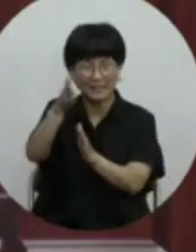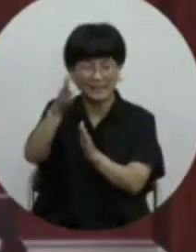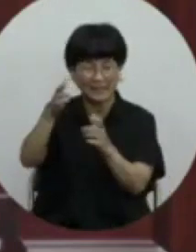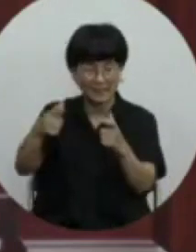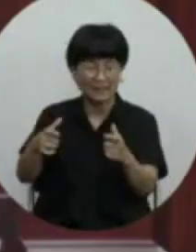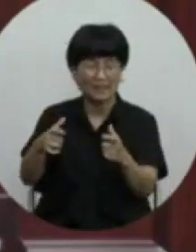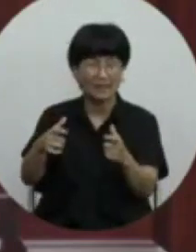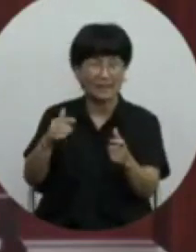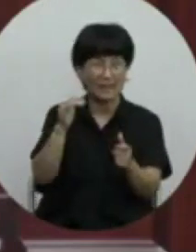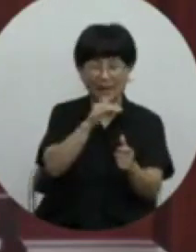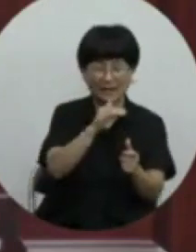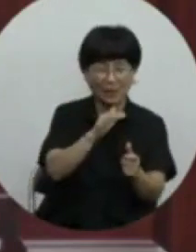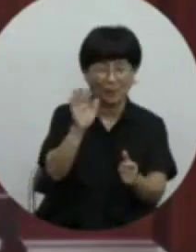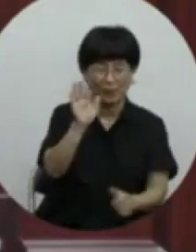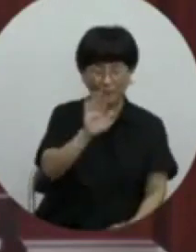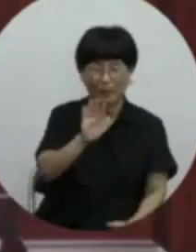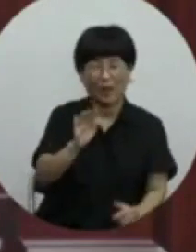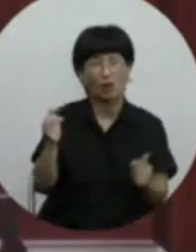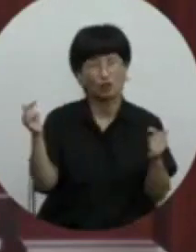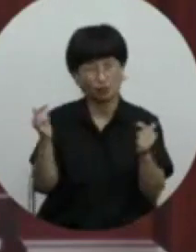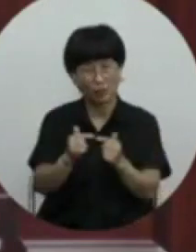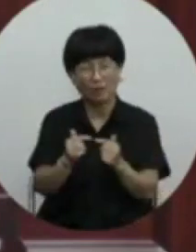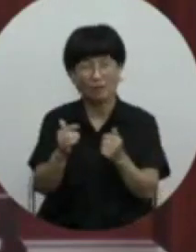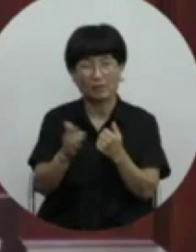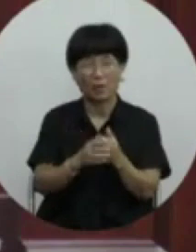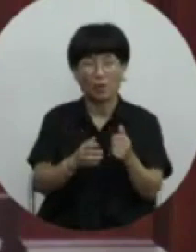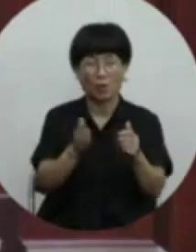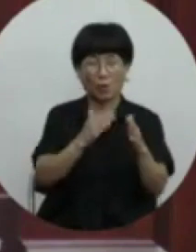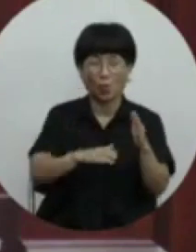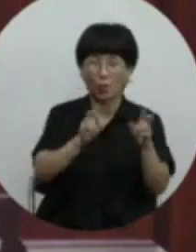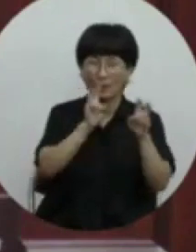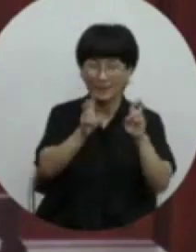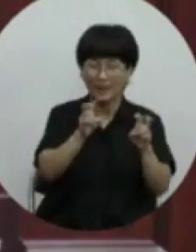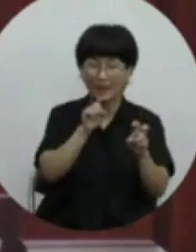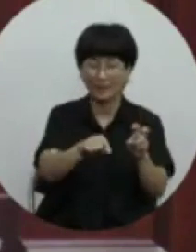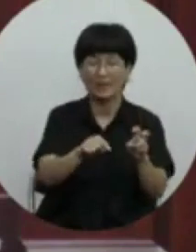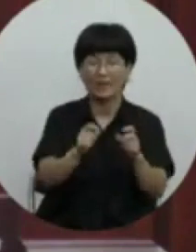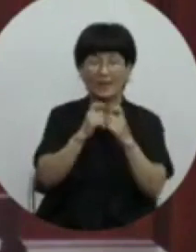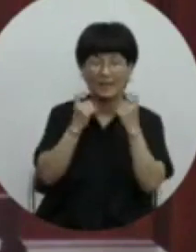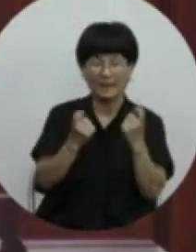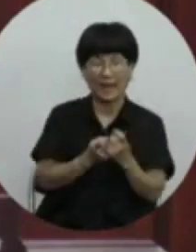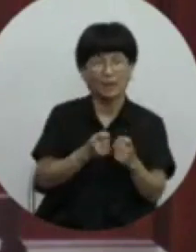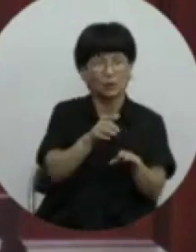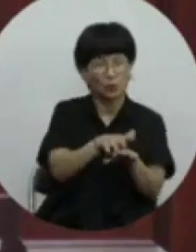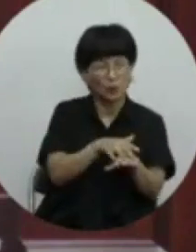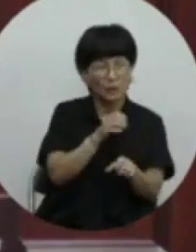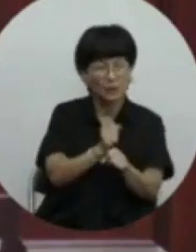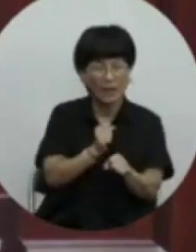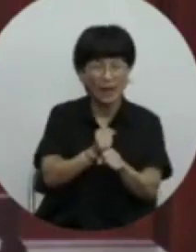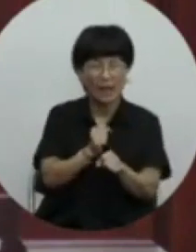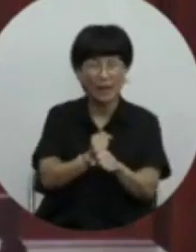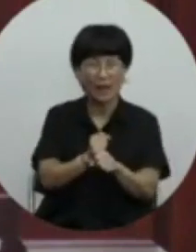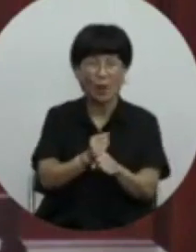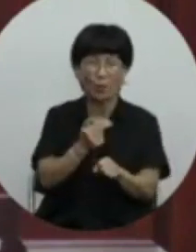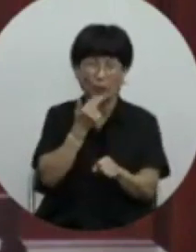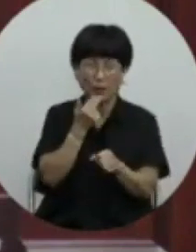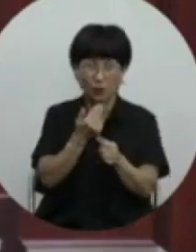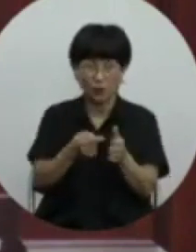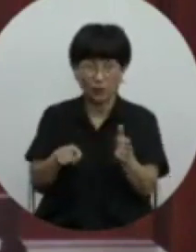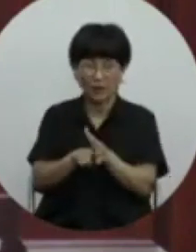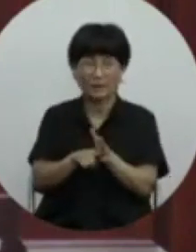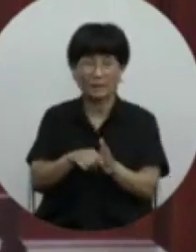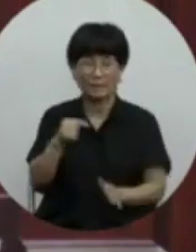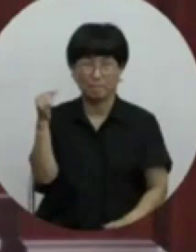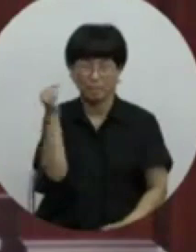최소화하여 자율 경영을 보장하고 공사가 시장에 사조직화하거나 보훈 인사 운상이 되지 않도록